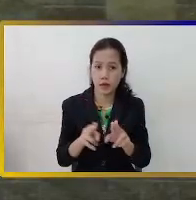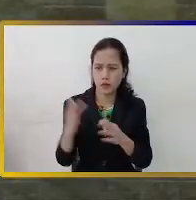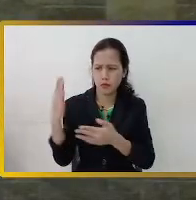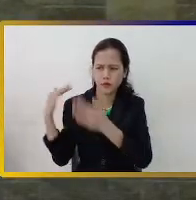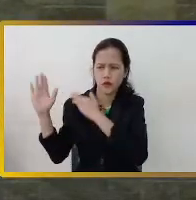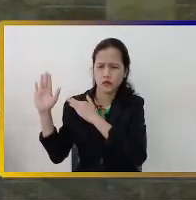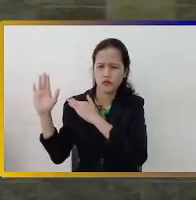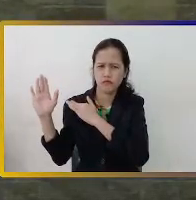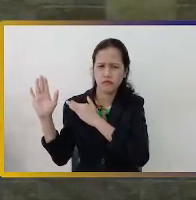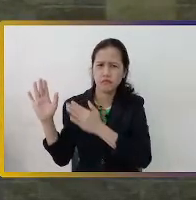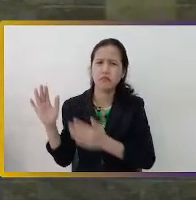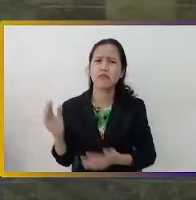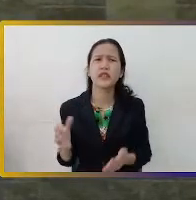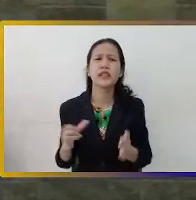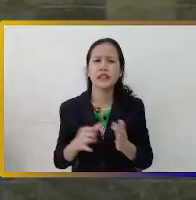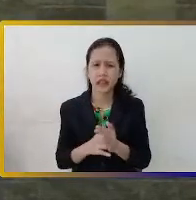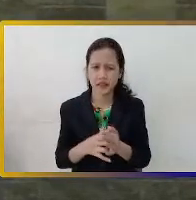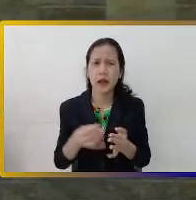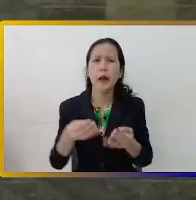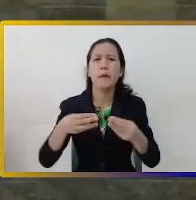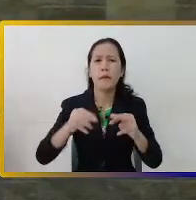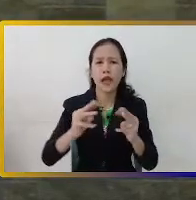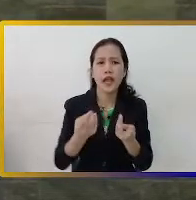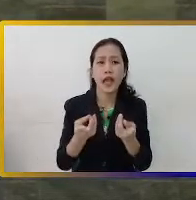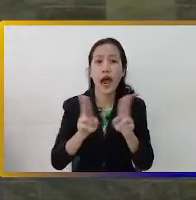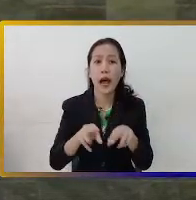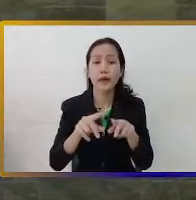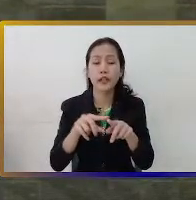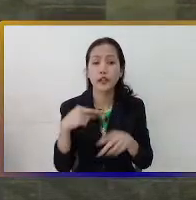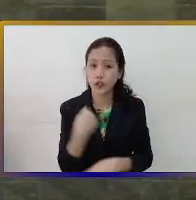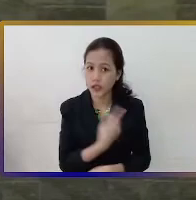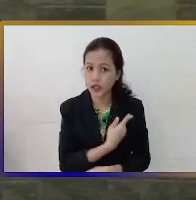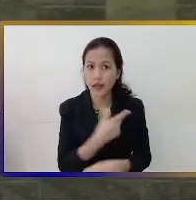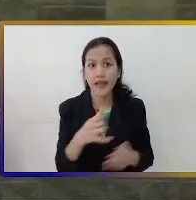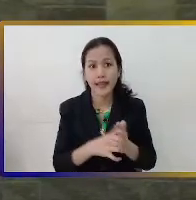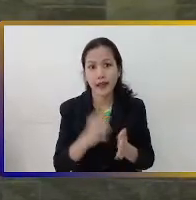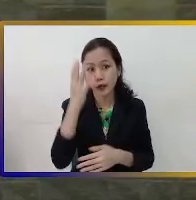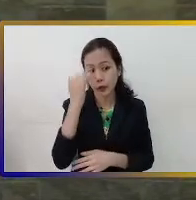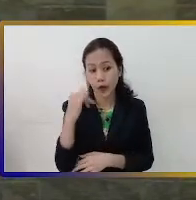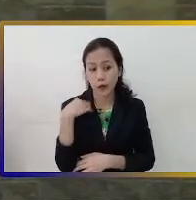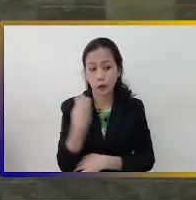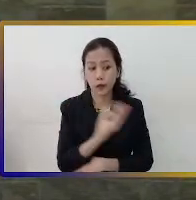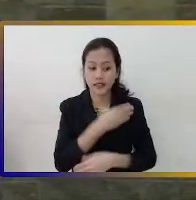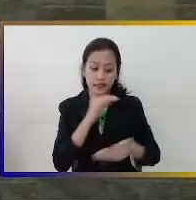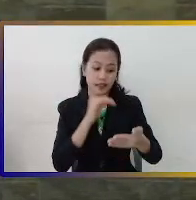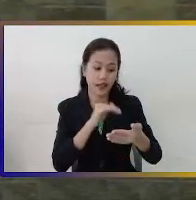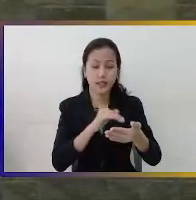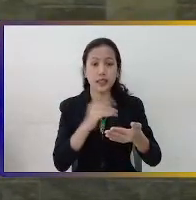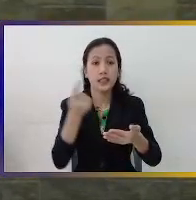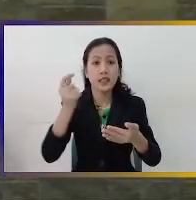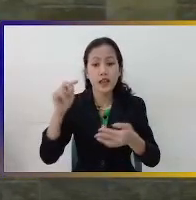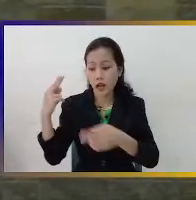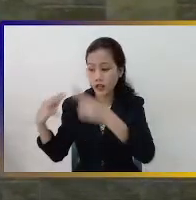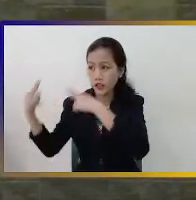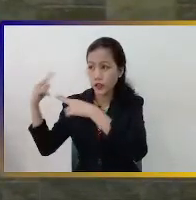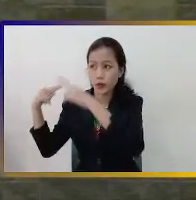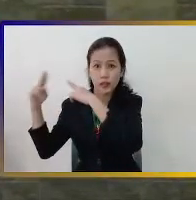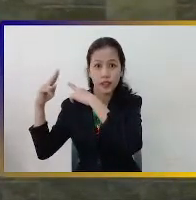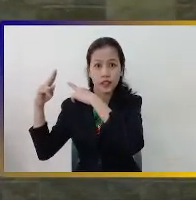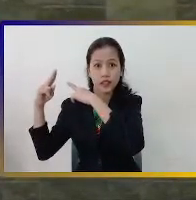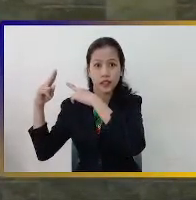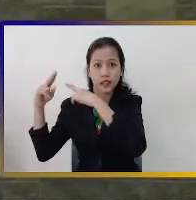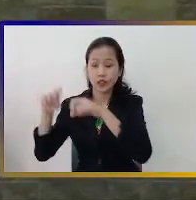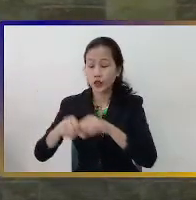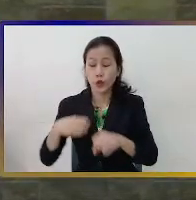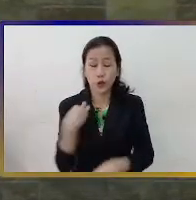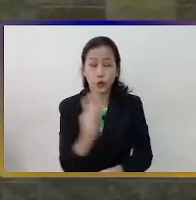ito. Kaya nga natin pinag-aaralan yung history. Okay, para hindi tayo maging ignorante. Kasi kung ang Diyos noon